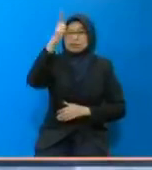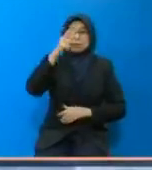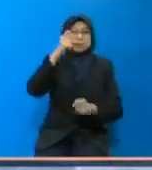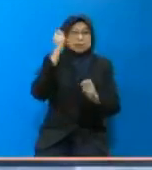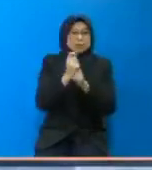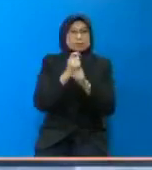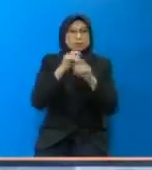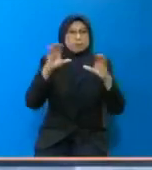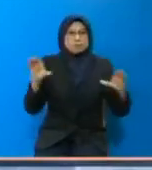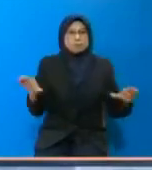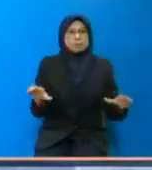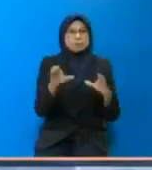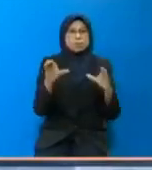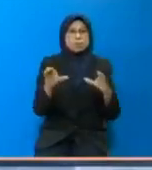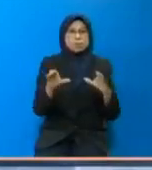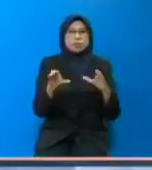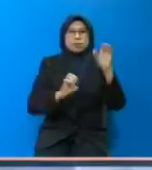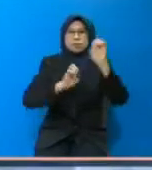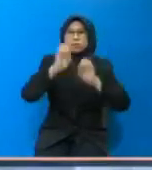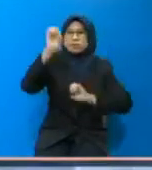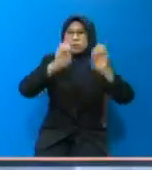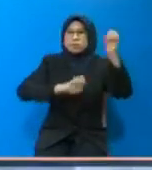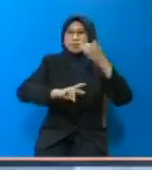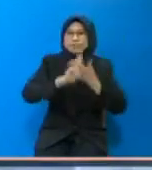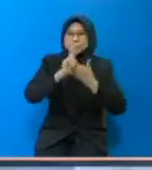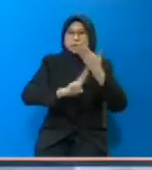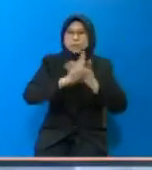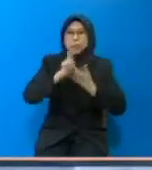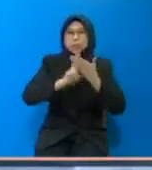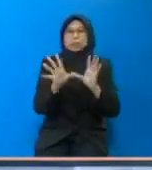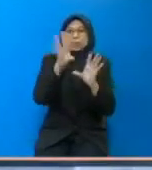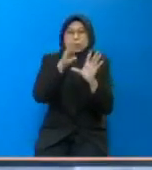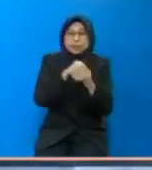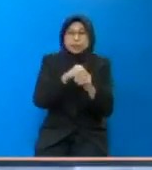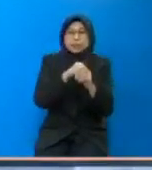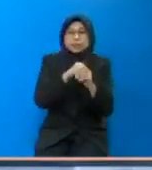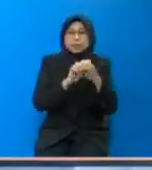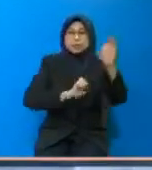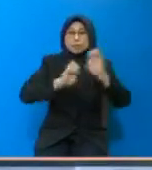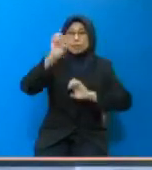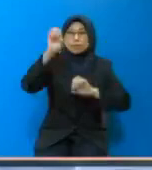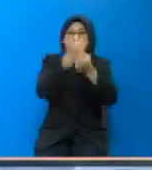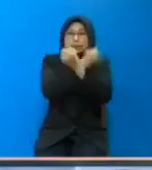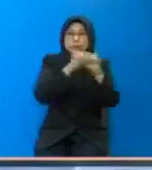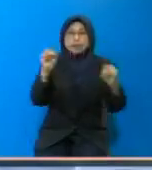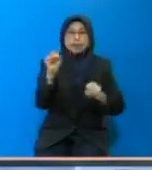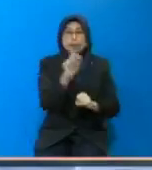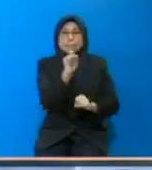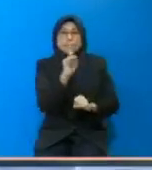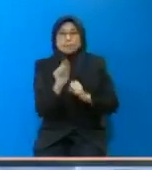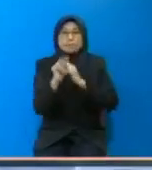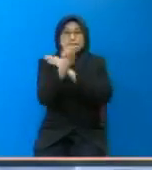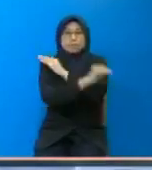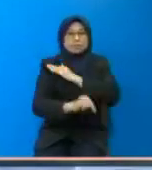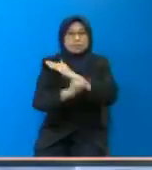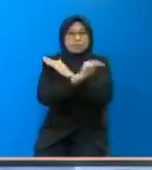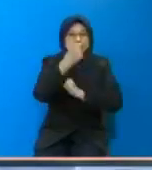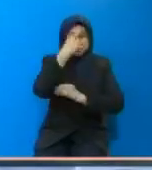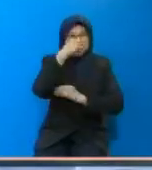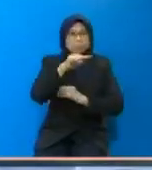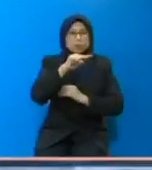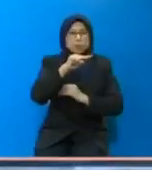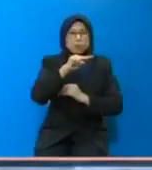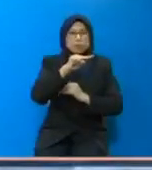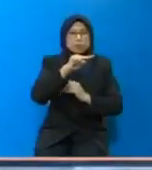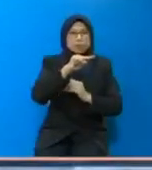tetap melaksanakan penilaian risiko, termasuk menilai kesediaan mana-mana negeri untuk